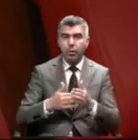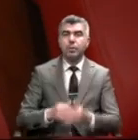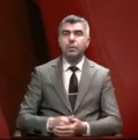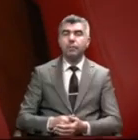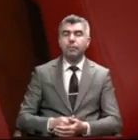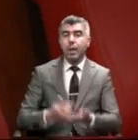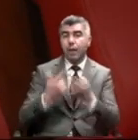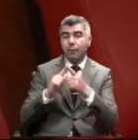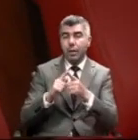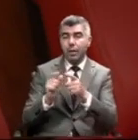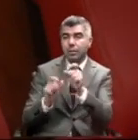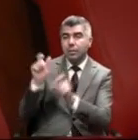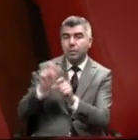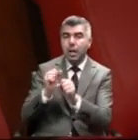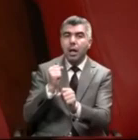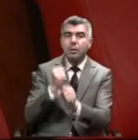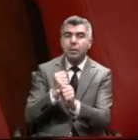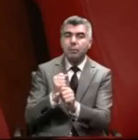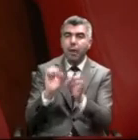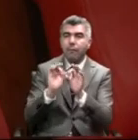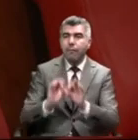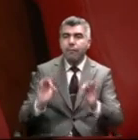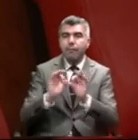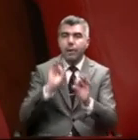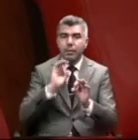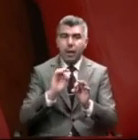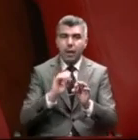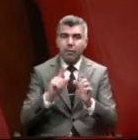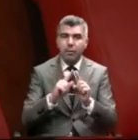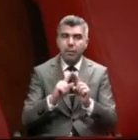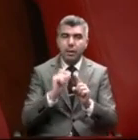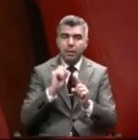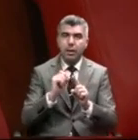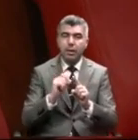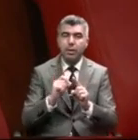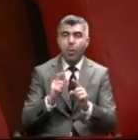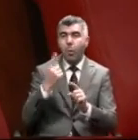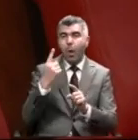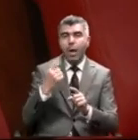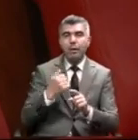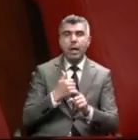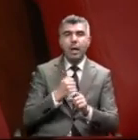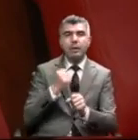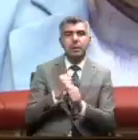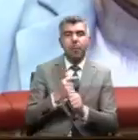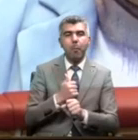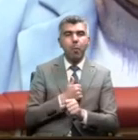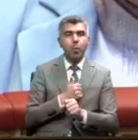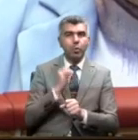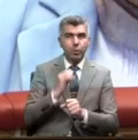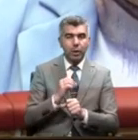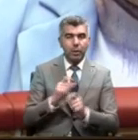هذا العاملين في القطاع الغير الكل العامل اللي كيشتغل بوحده كان كيشتغل